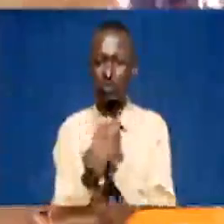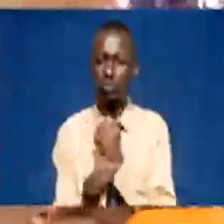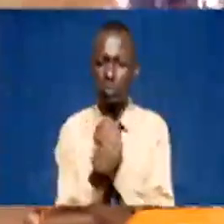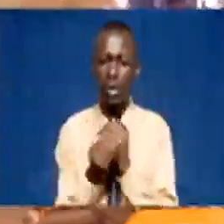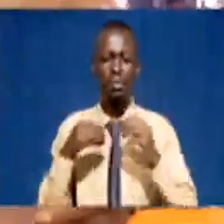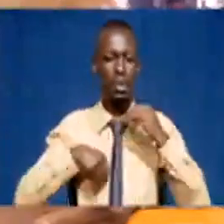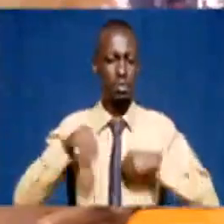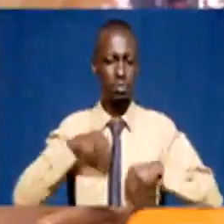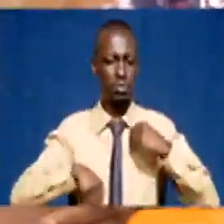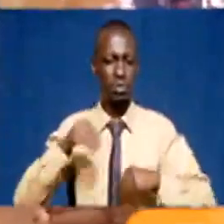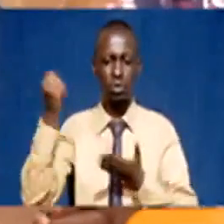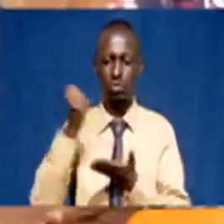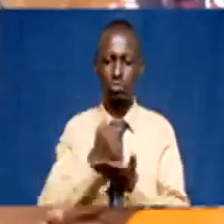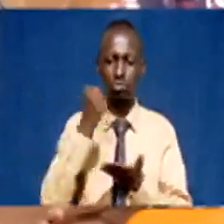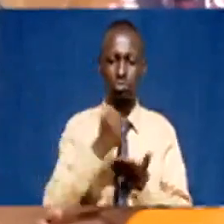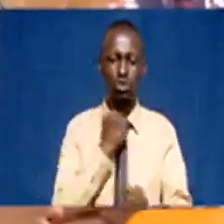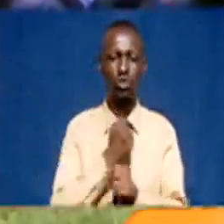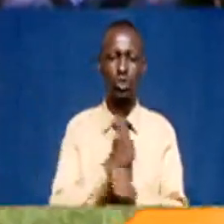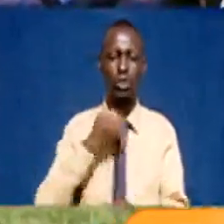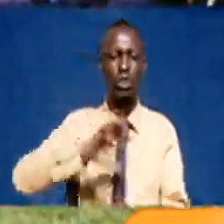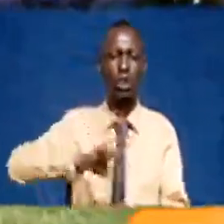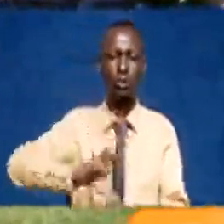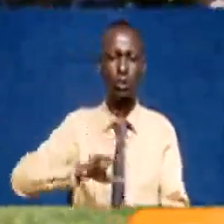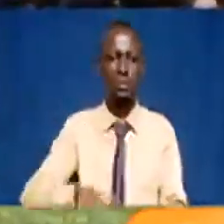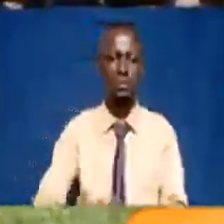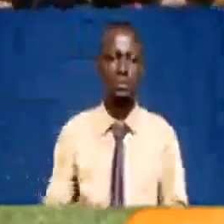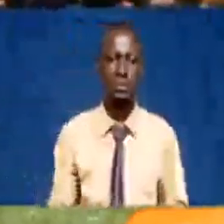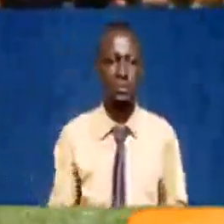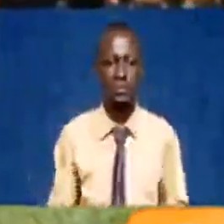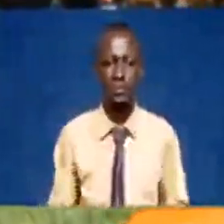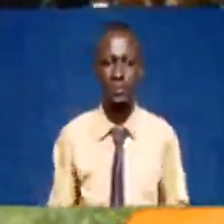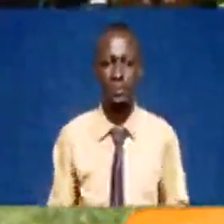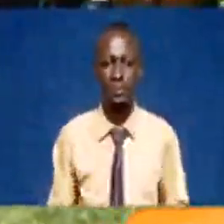katika uajiri kwenye kaunti. Laura Otieno, Runinga ya Citizen.